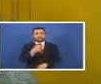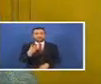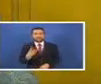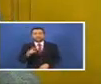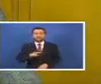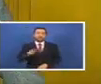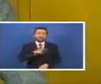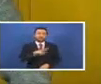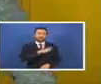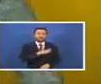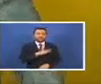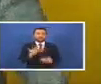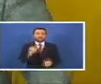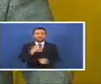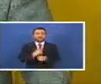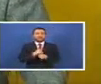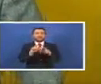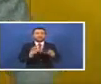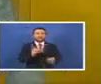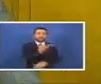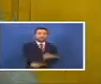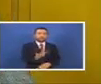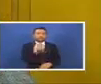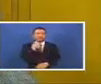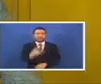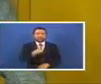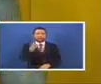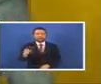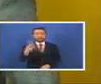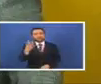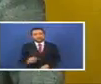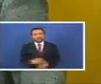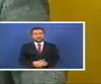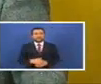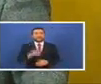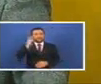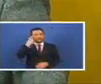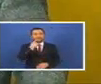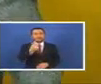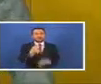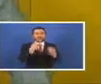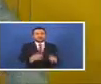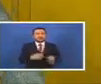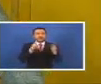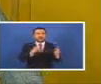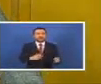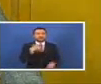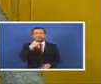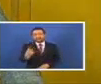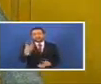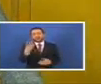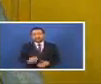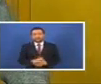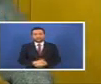tane yolu vardır. Genç soru verirsiniz, sözlü soru verirsiniz, önergesi verirsiniz, araştırma önergesi